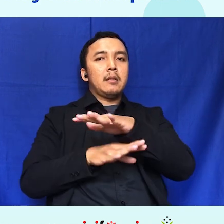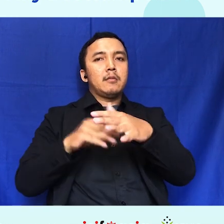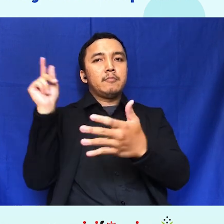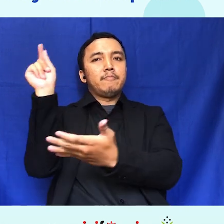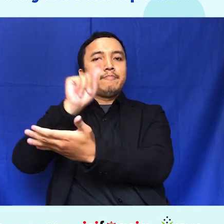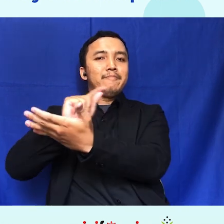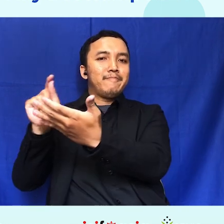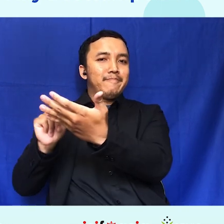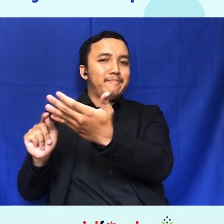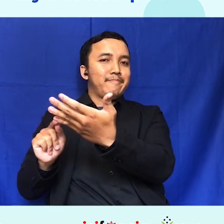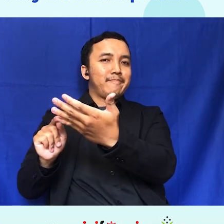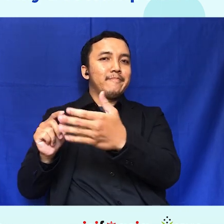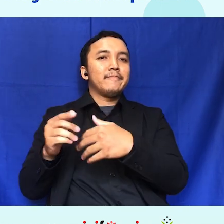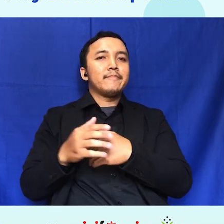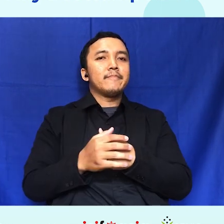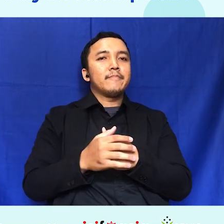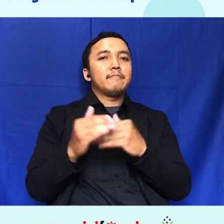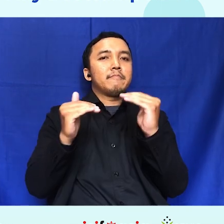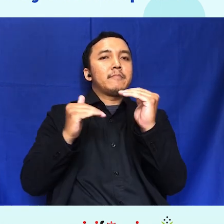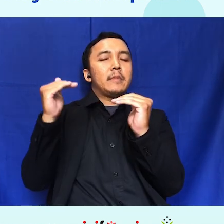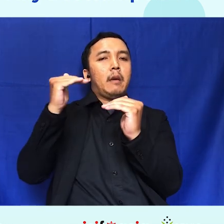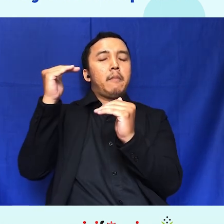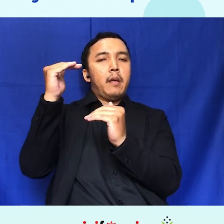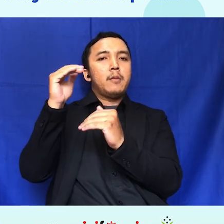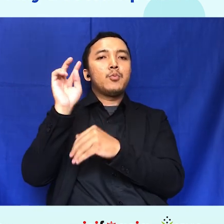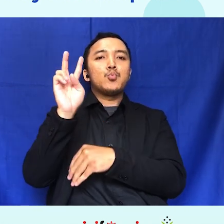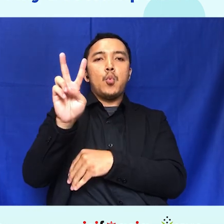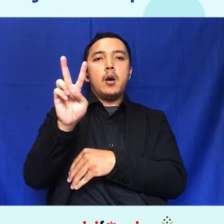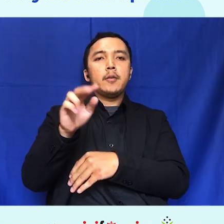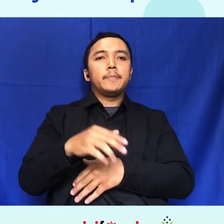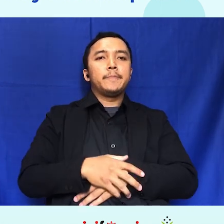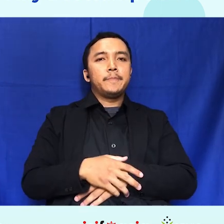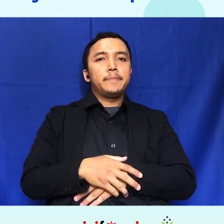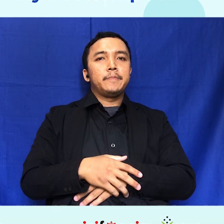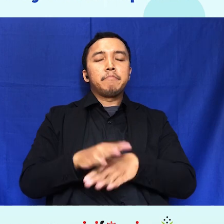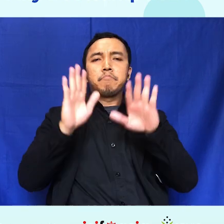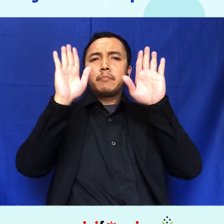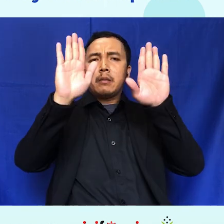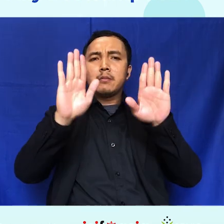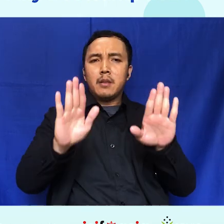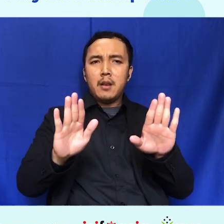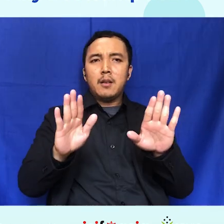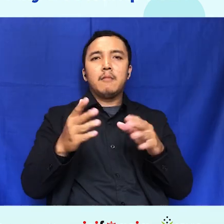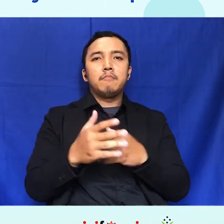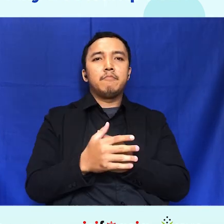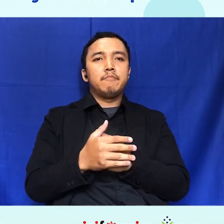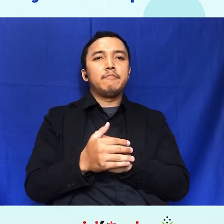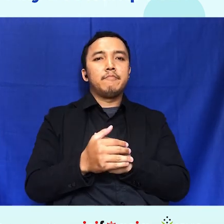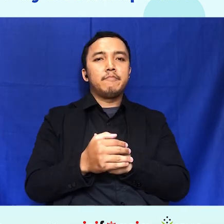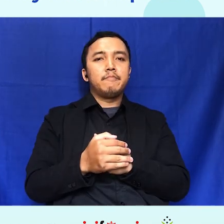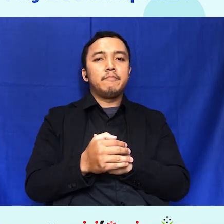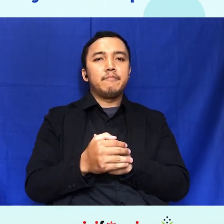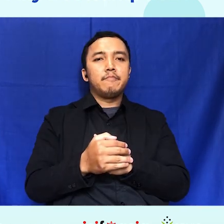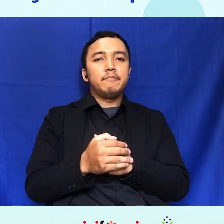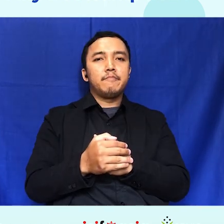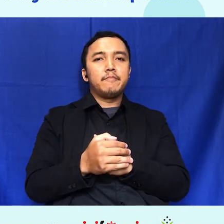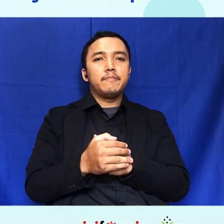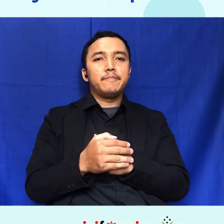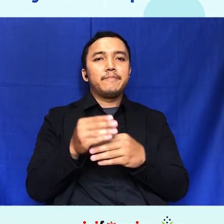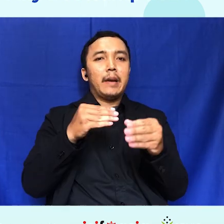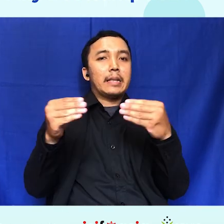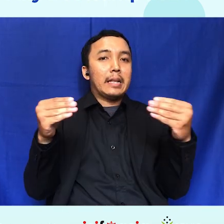Main landmark perkenalan dasar animasi hatching level 2 YouTube video player friendly tablet unable to play media growth. YouTube, watch, share, play, watch.